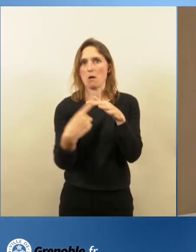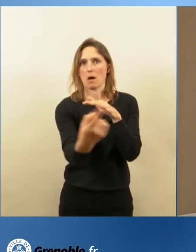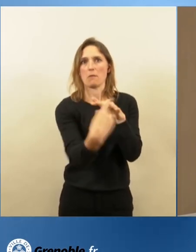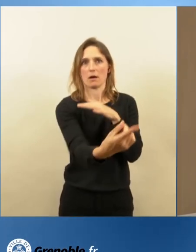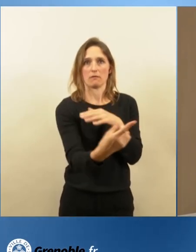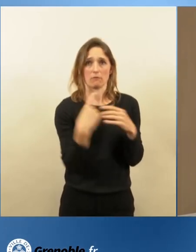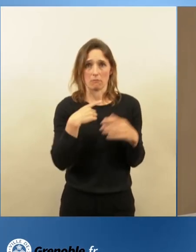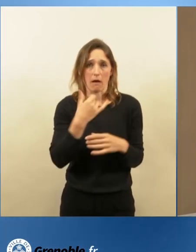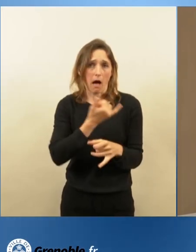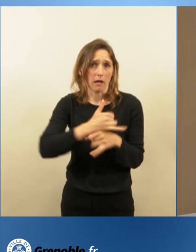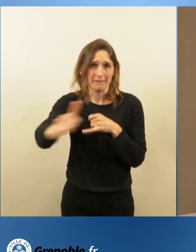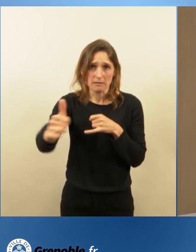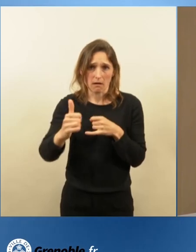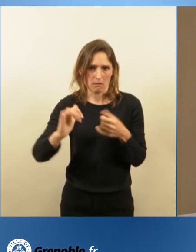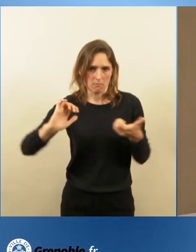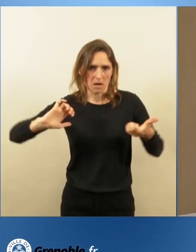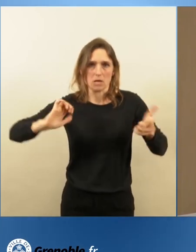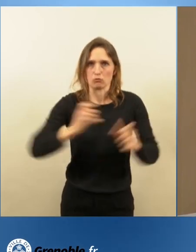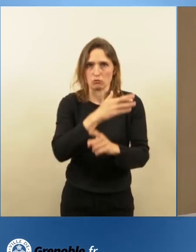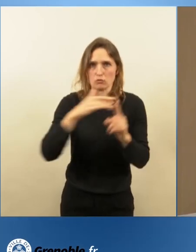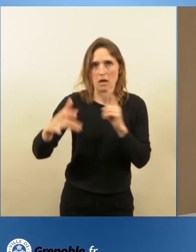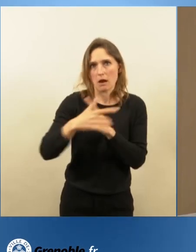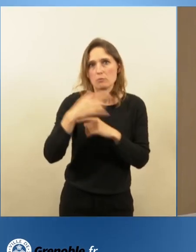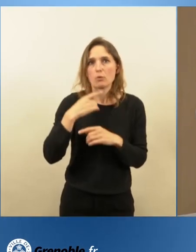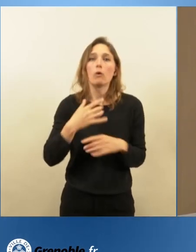une pression sociale pour résoudre